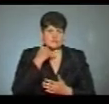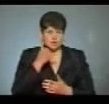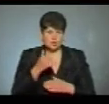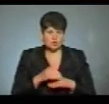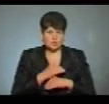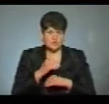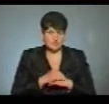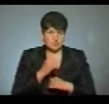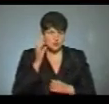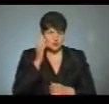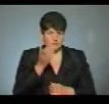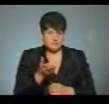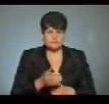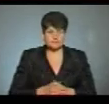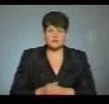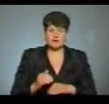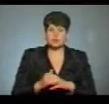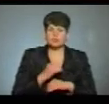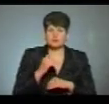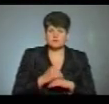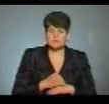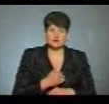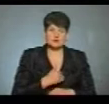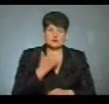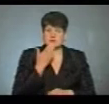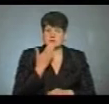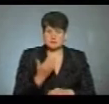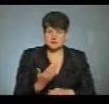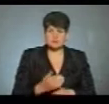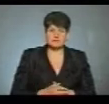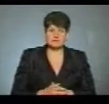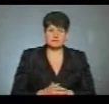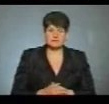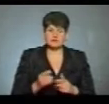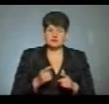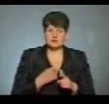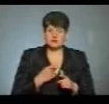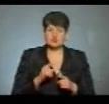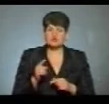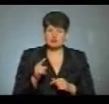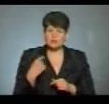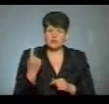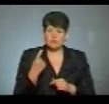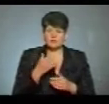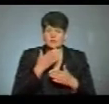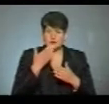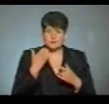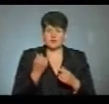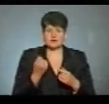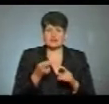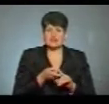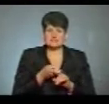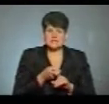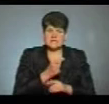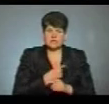вечора, ми вас слухаємо. Доброго вечора. Хотіла запитати, чому в області немає обласної інфекційної лікарні?